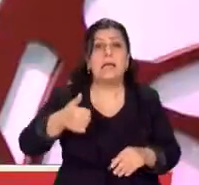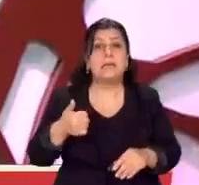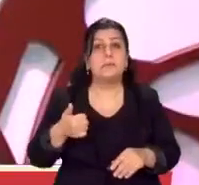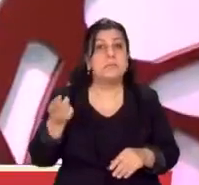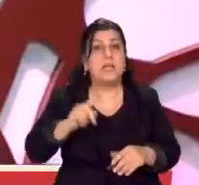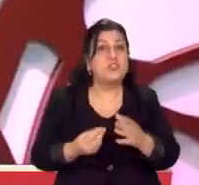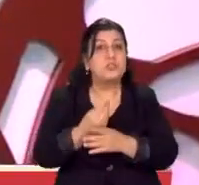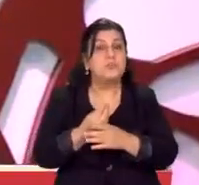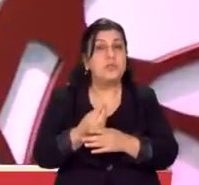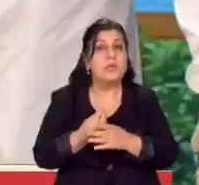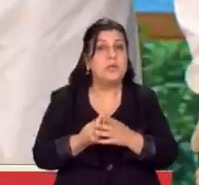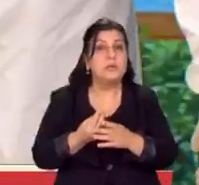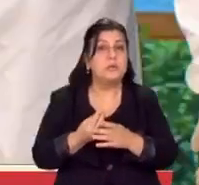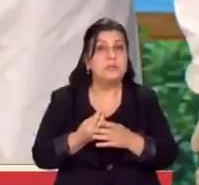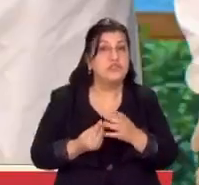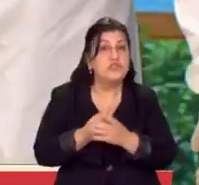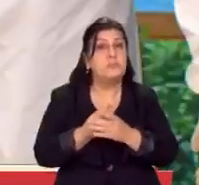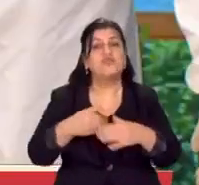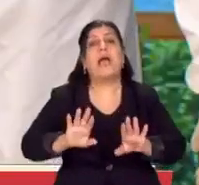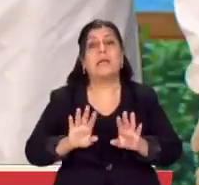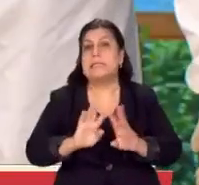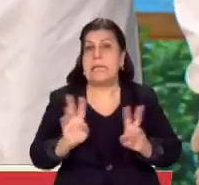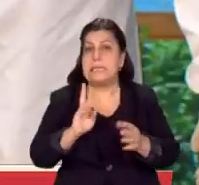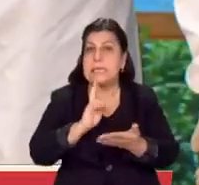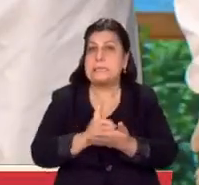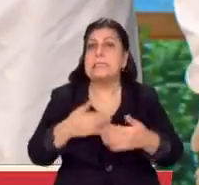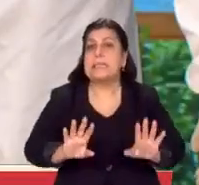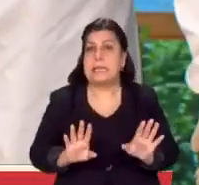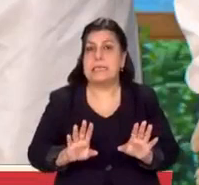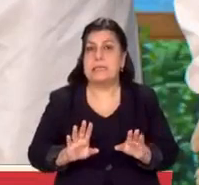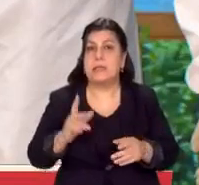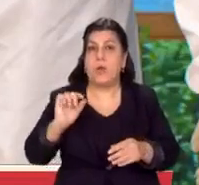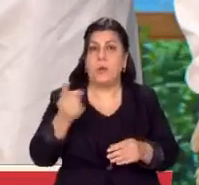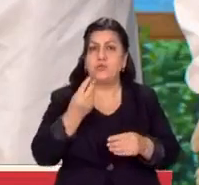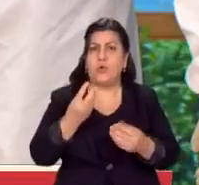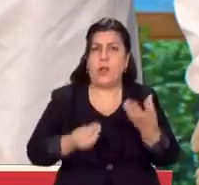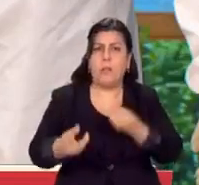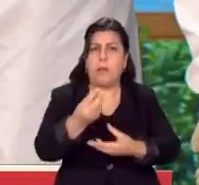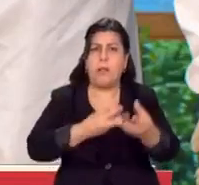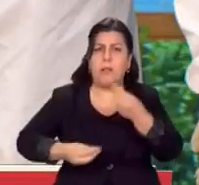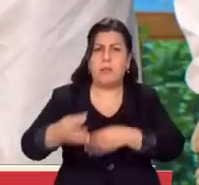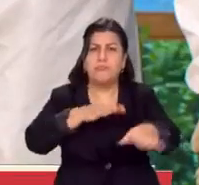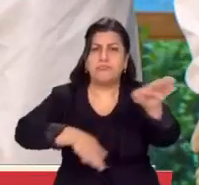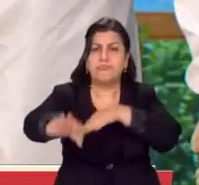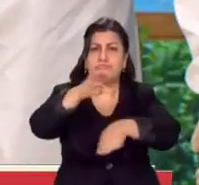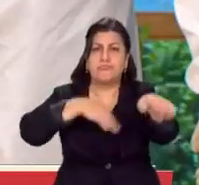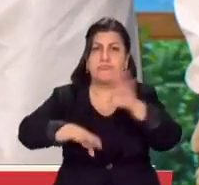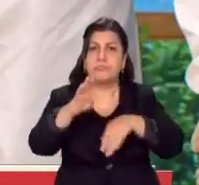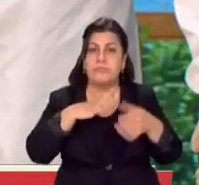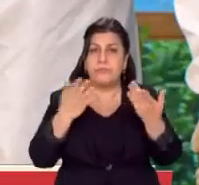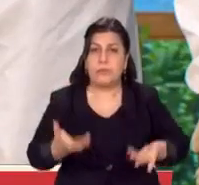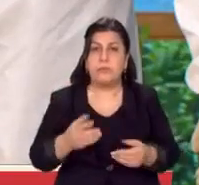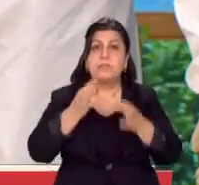Çünkü globalizasyon var müthiş bir uluslararası trafik var ve Çin'deki bir